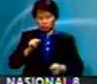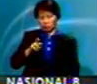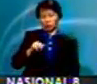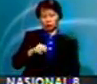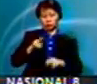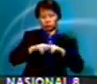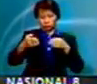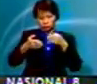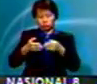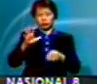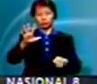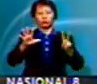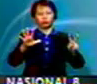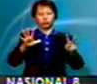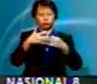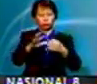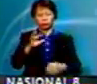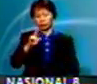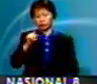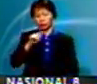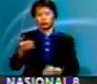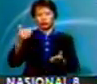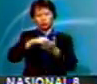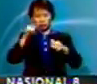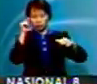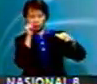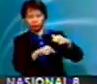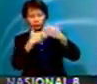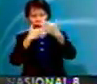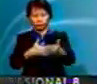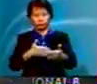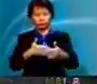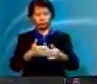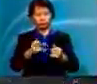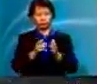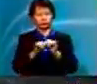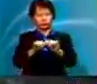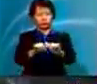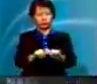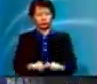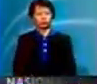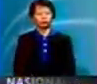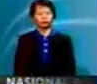menjarakkan kedudukan kepada 5-2 selepas Razi menyempurnakan pukulan penalti untuk melengkapkan hat-tricknya.